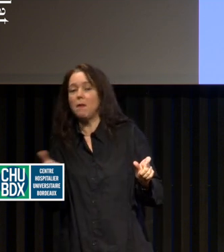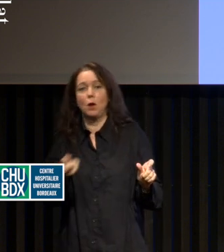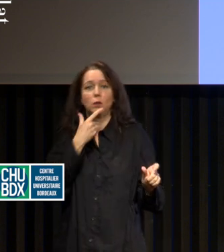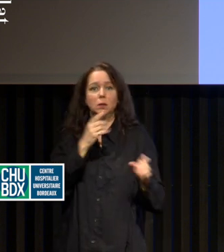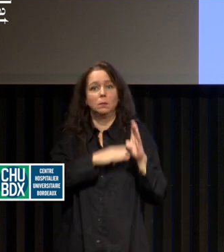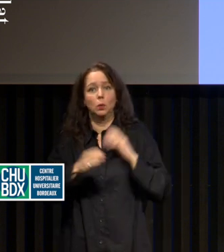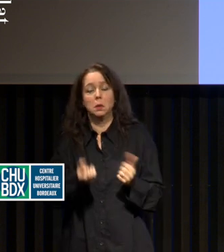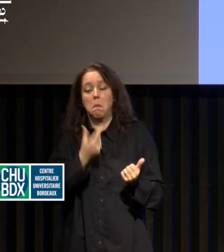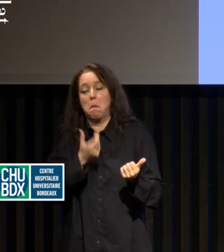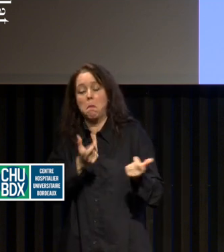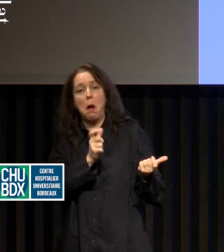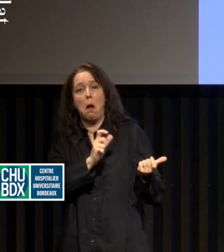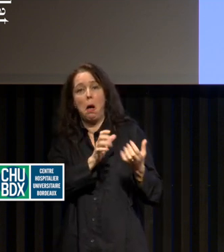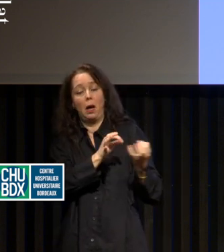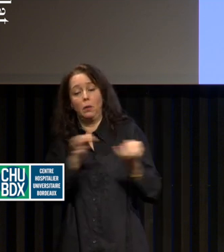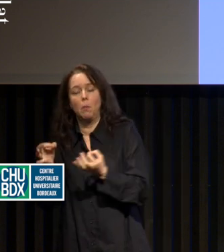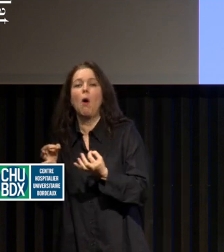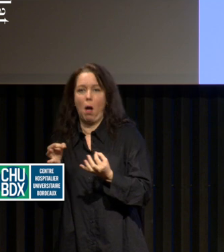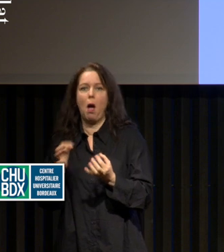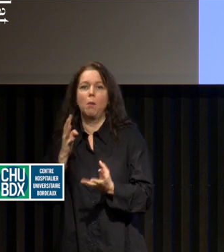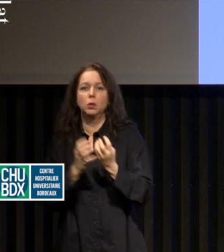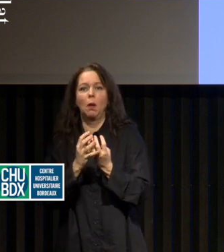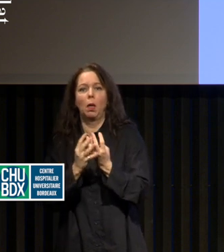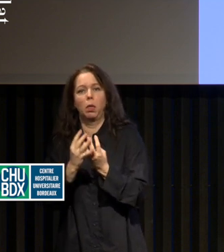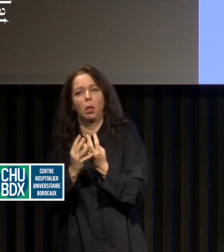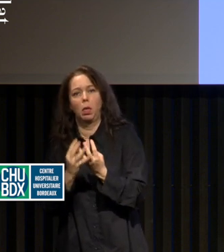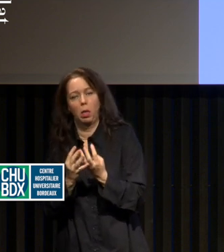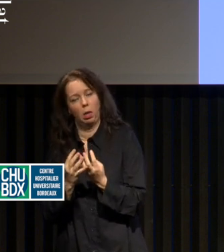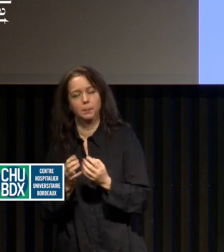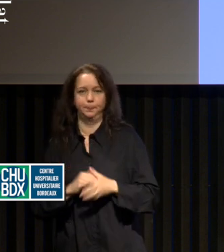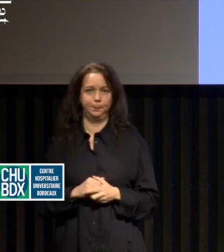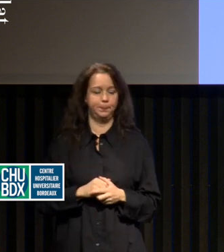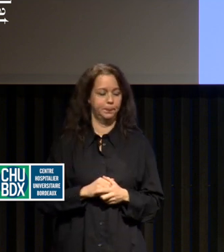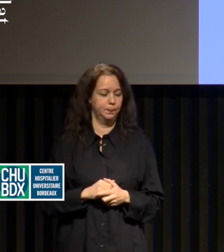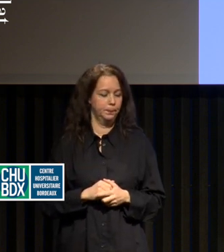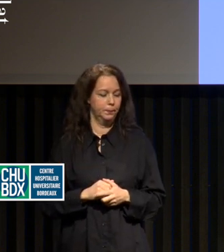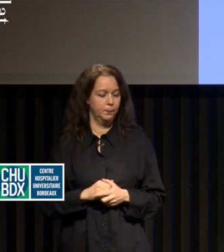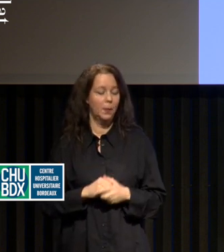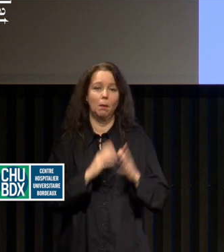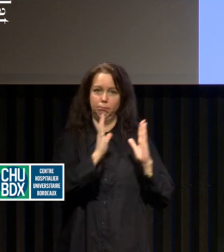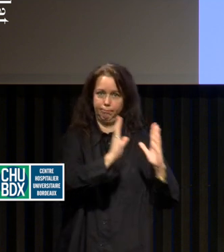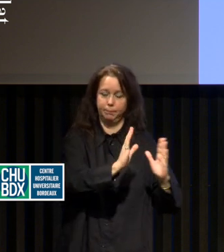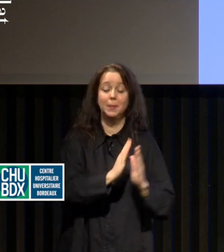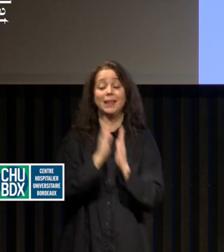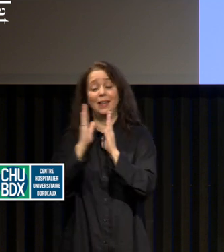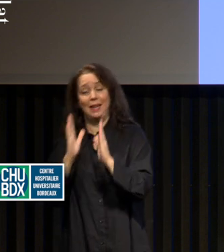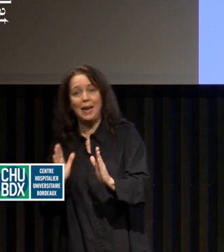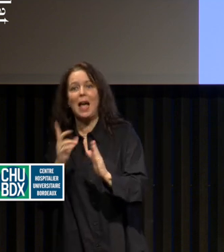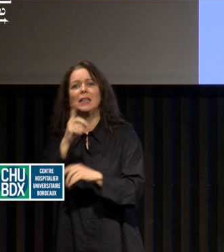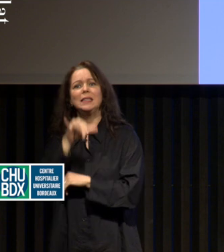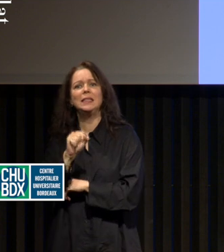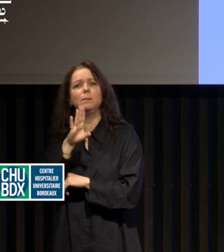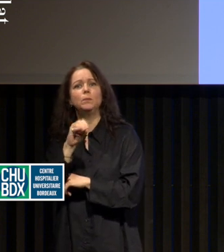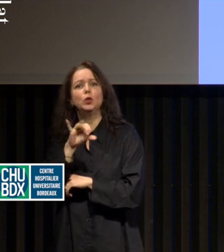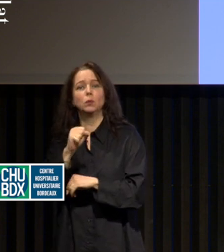probablement que le microbiote, il va en souffrir. Et puis, il y a cette dysbiose où ce microbiote est devenu déséquilibré et vous